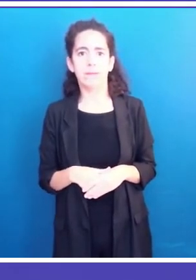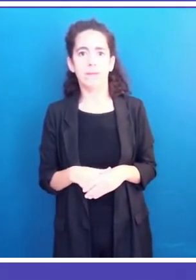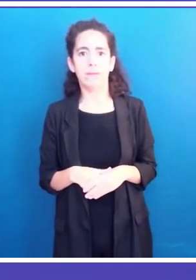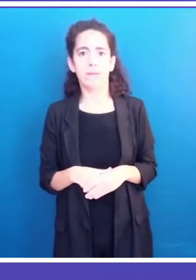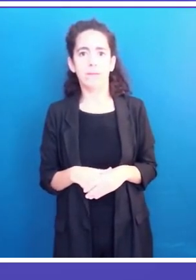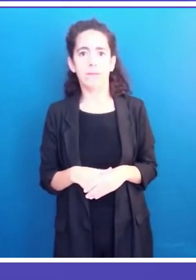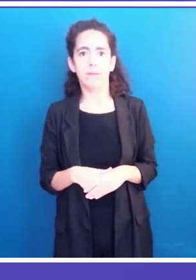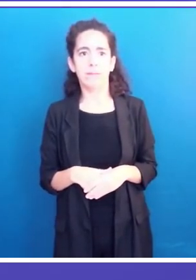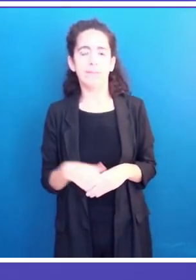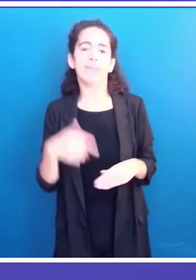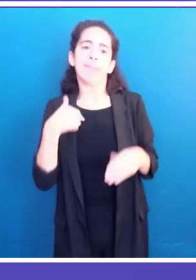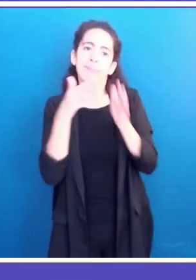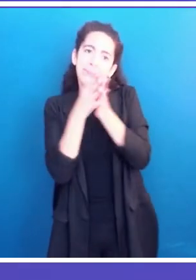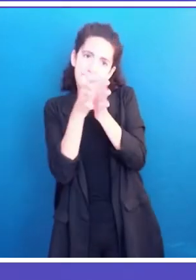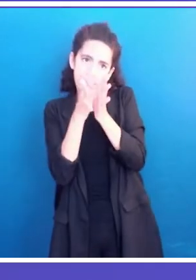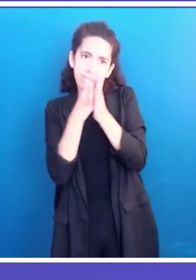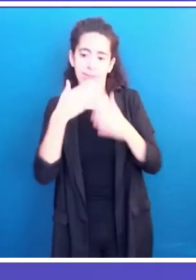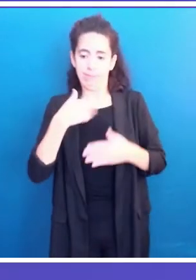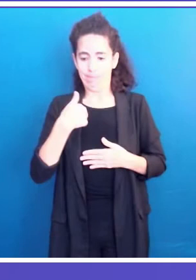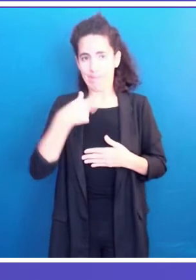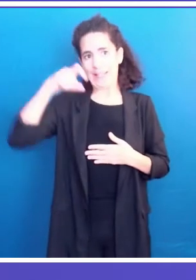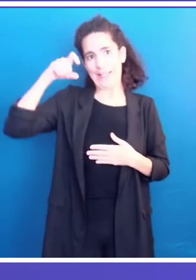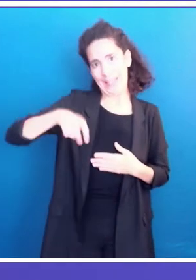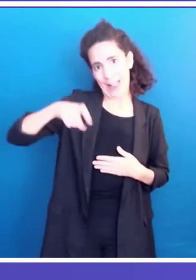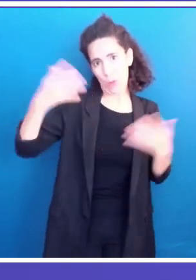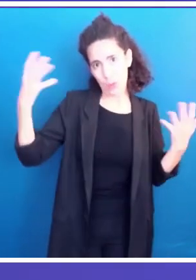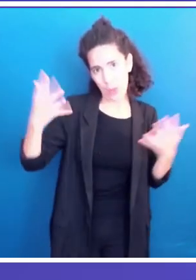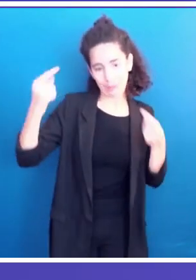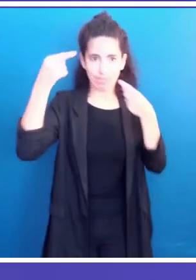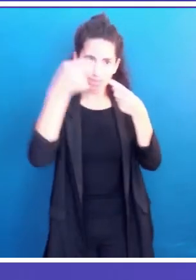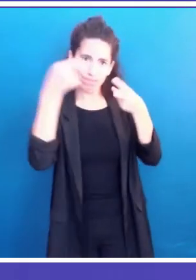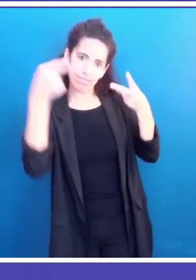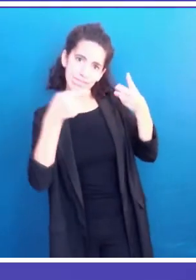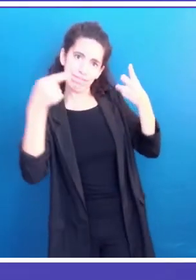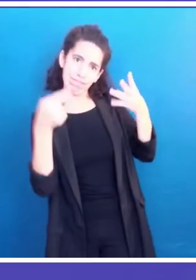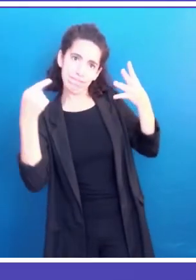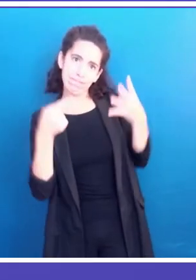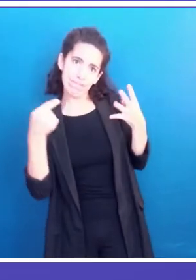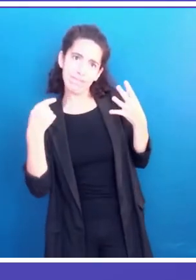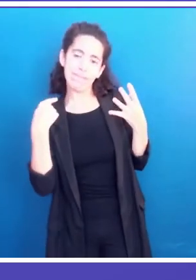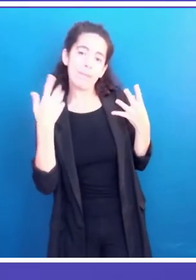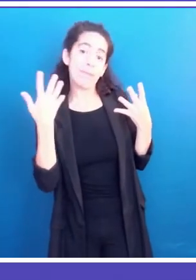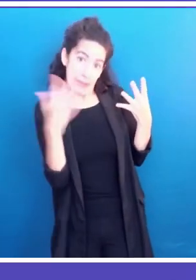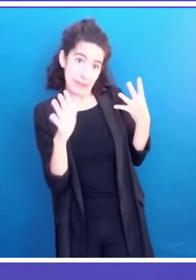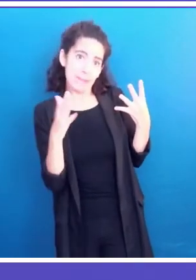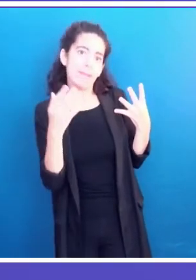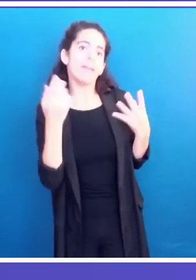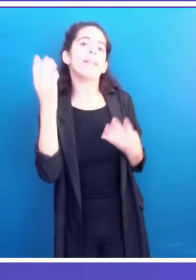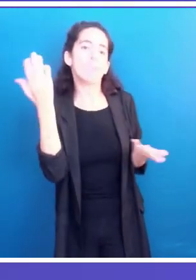اقترحنا العديد من الأمور. نحن نوجه الوزارة من أجل المساعدة. نحن